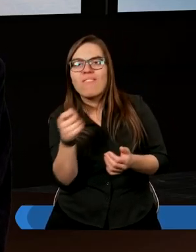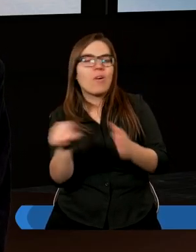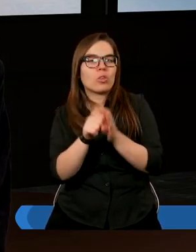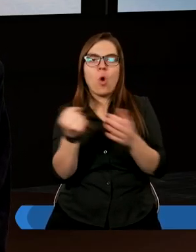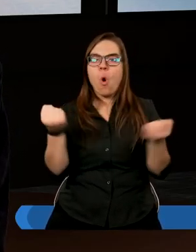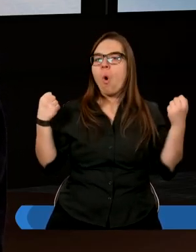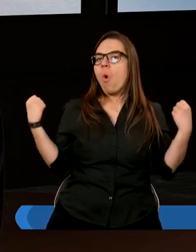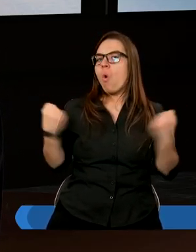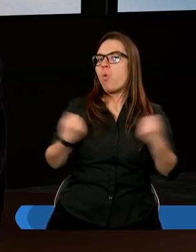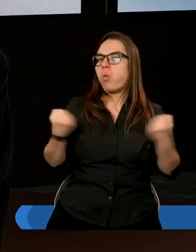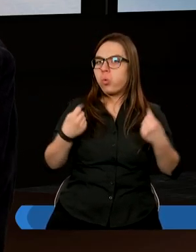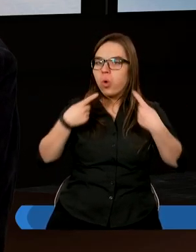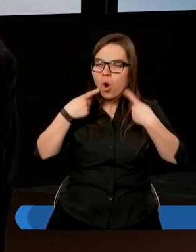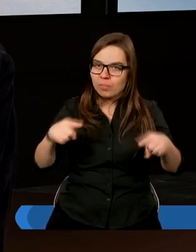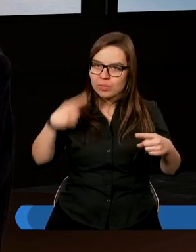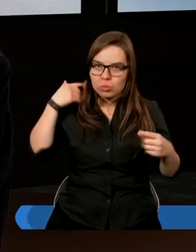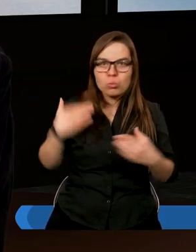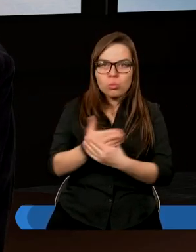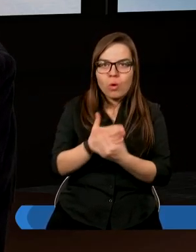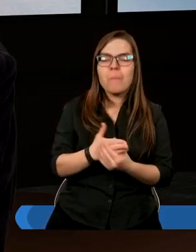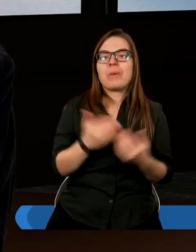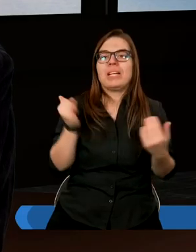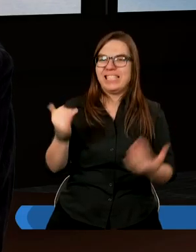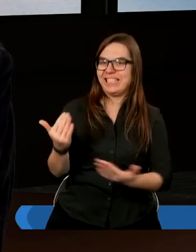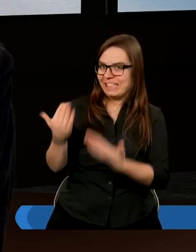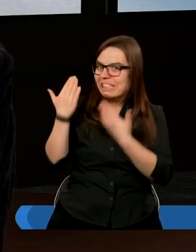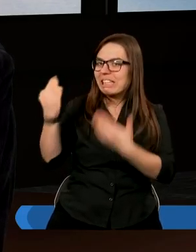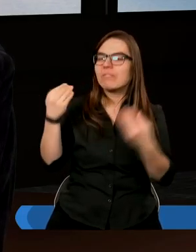odpowiedzialnej służby albo zaszczytnej.